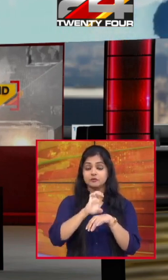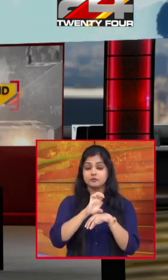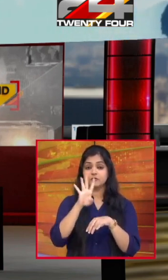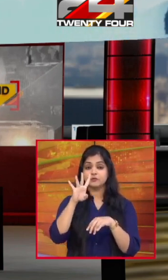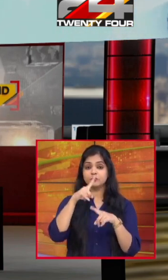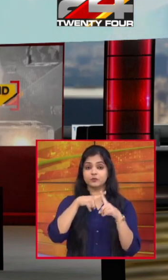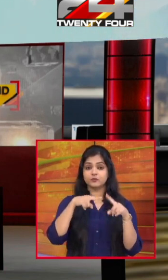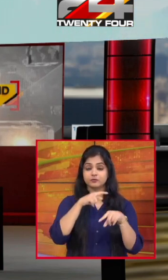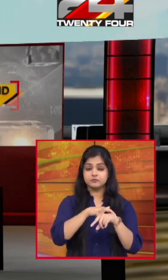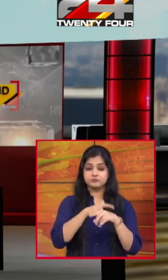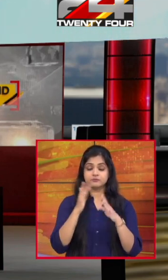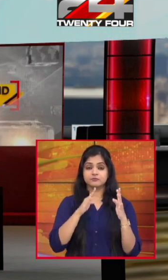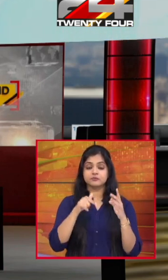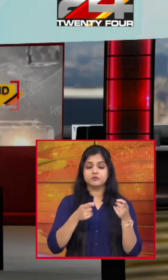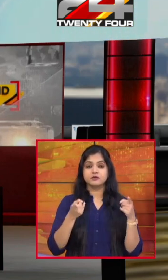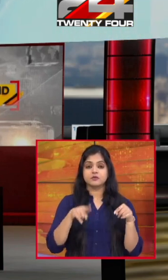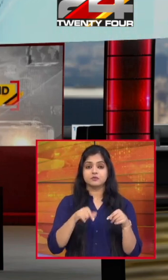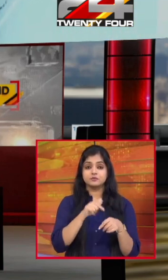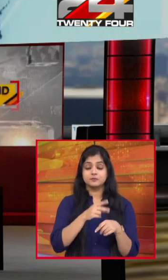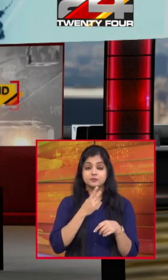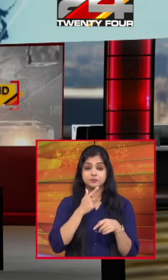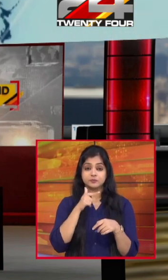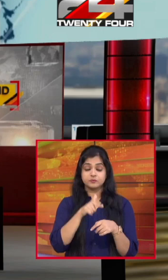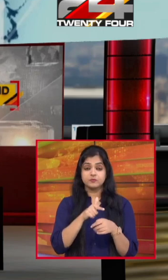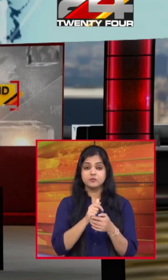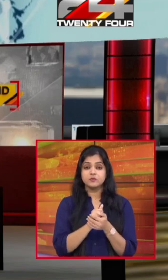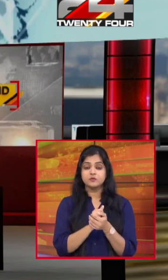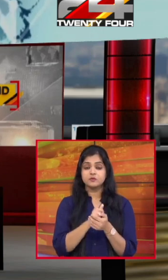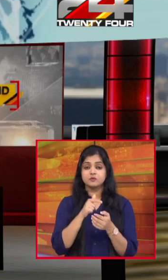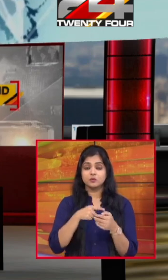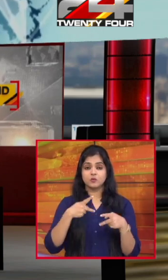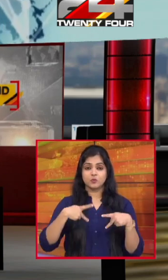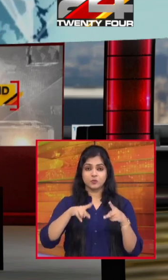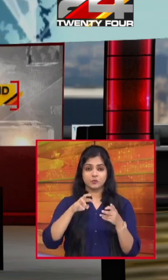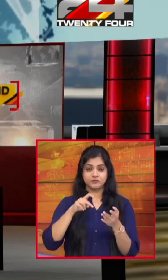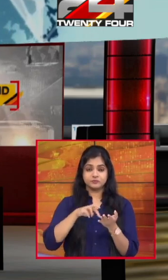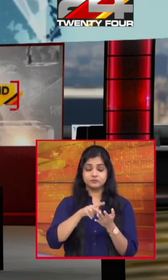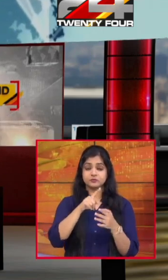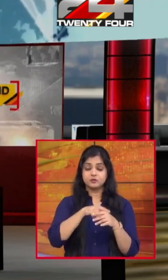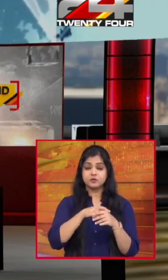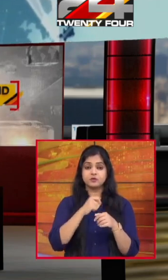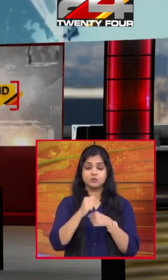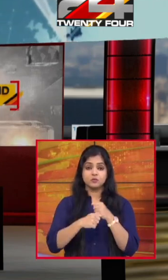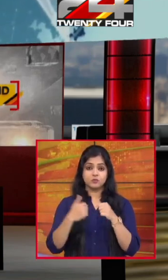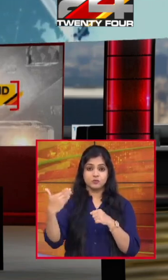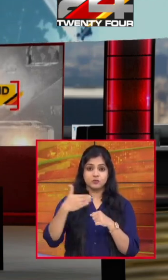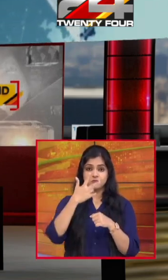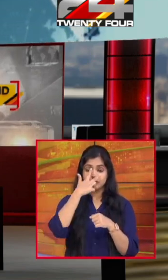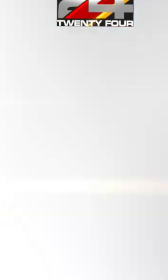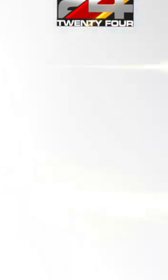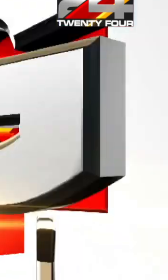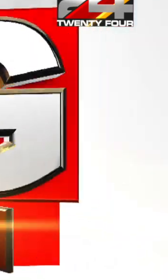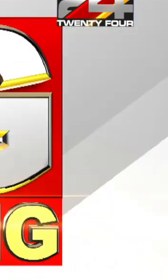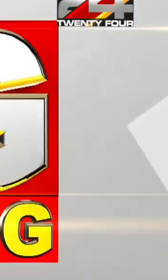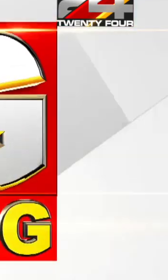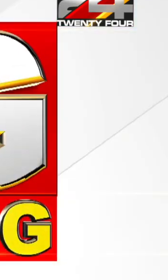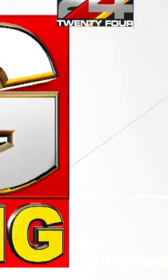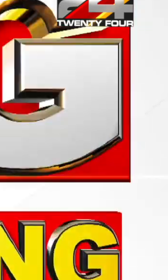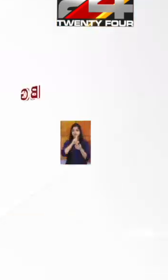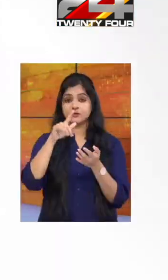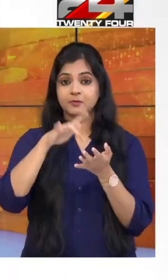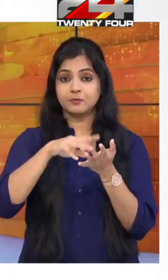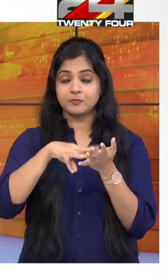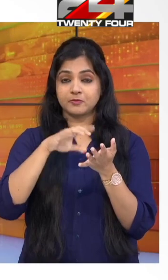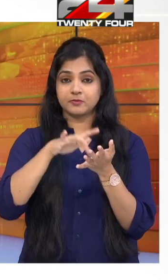ഇത്തരത്തിലൊരു സംഭവം ഉണ്ടായത്. ഈ ഒരു നായ ഒരു ഈ വഴിയിലൂടെ വന്ന് കടിക്കാനായി എത്തിയ സമയത്താണ് 7-ാം മൈൽ സ്വദേശിയായിട്ടുള്ള